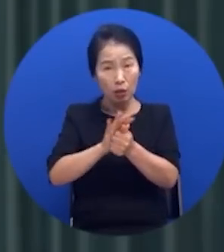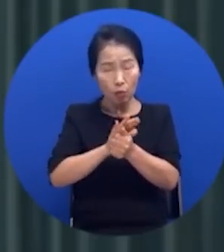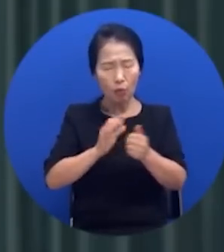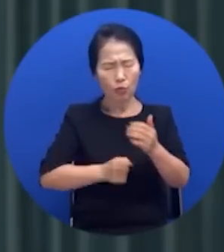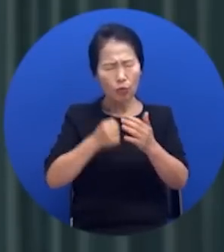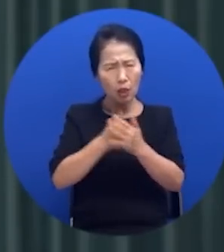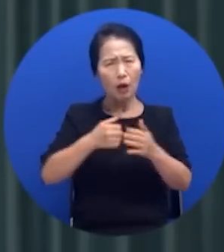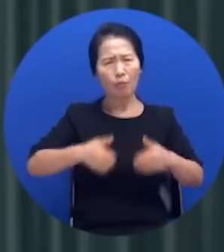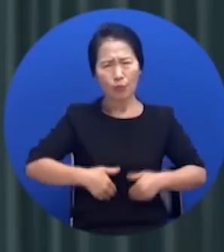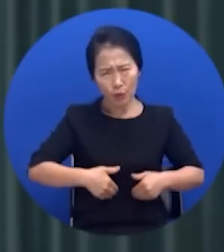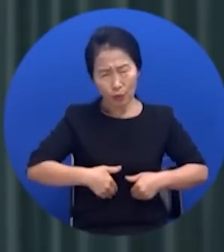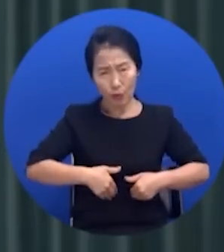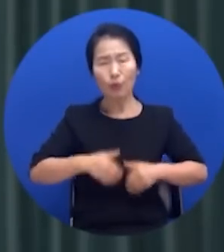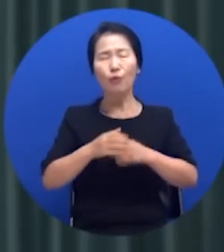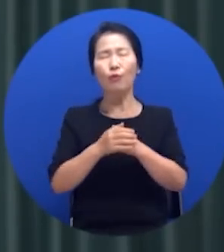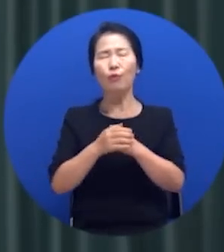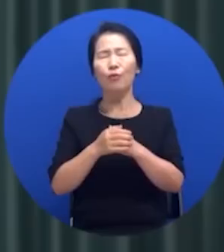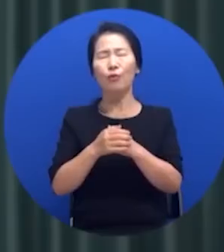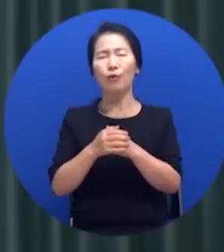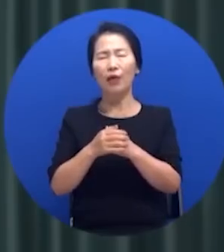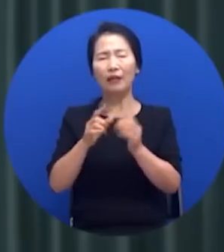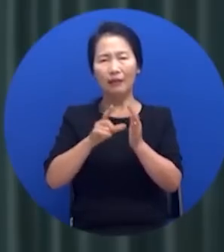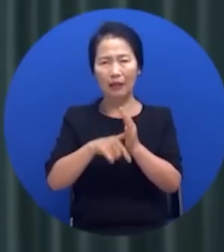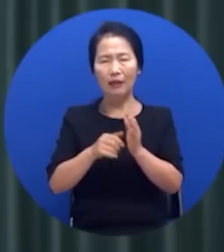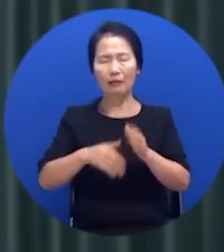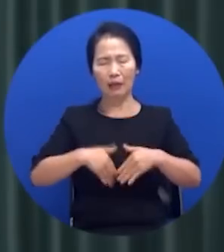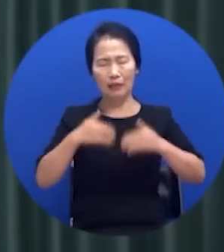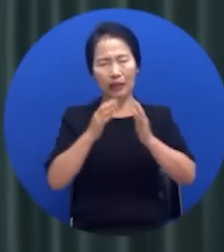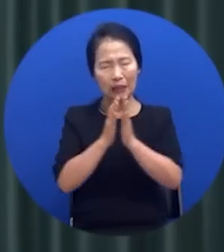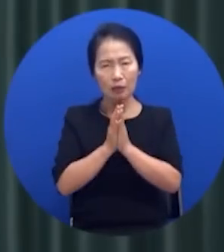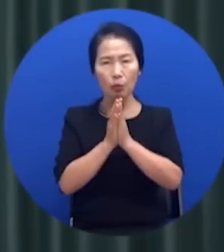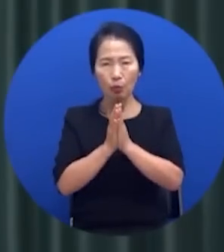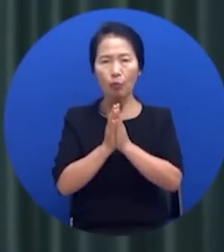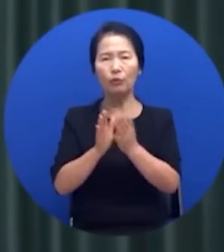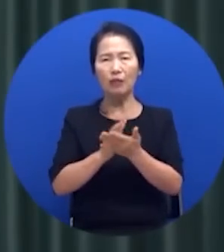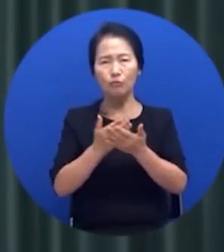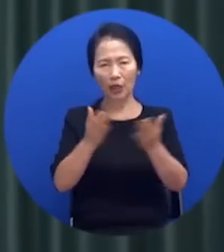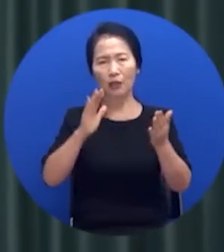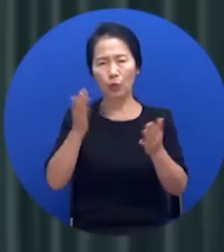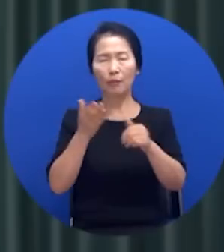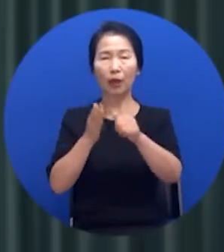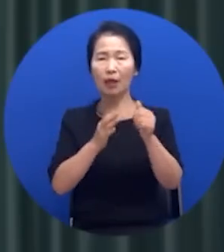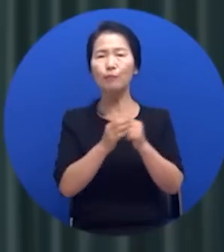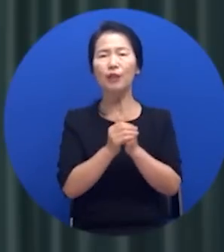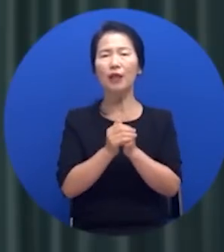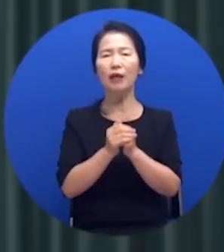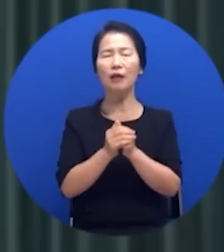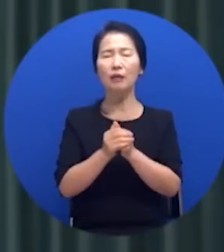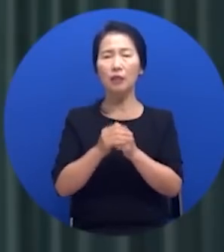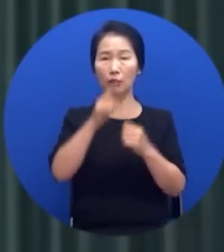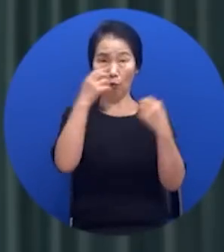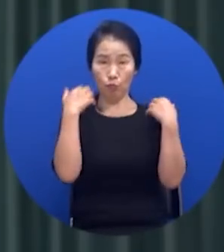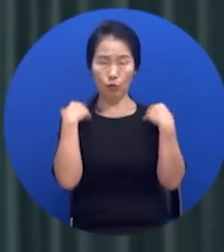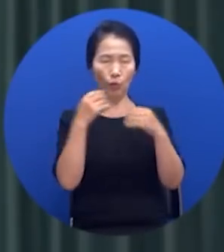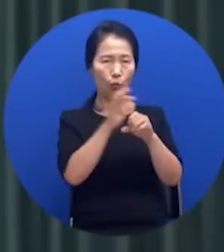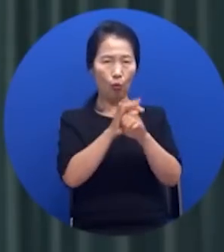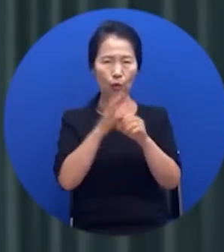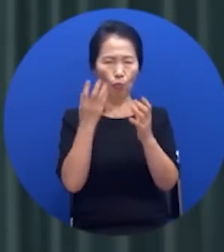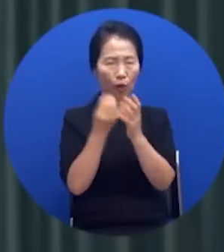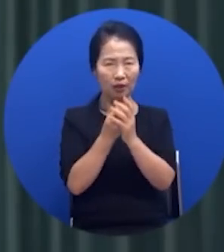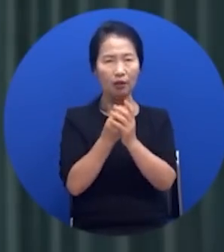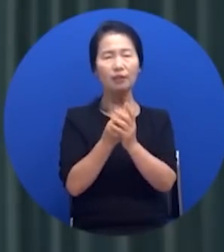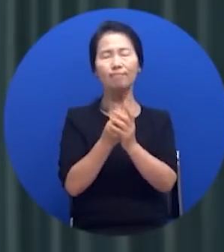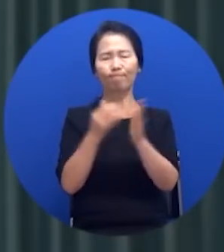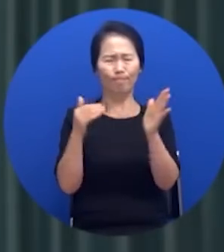위해 따뜻한 기도를 나눠주시기 바랍니다. 정부는 코로나가 완전히 종식될